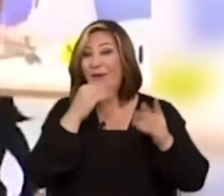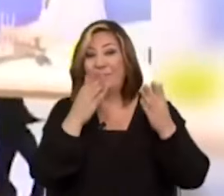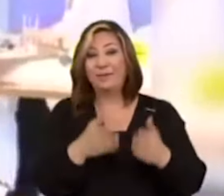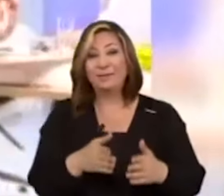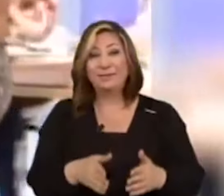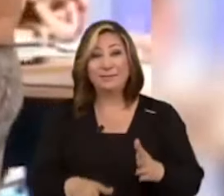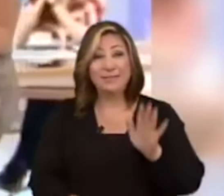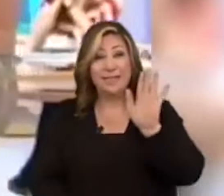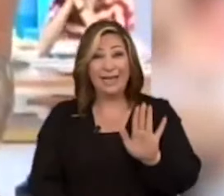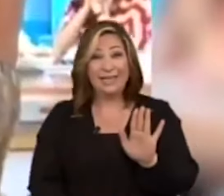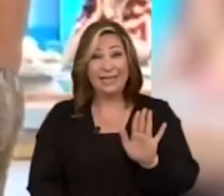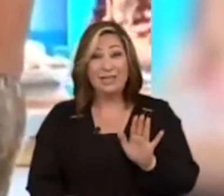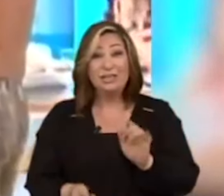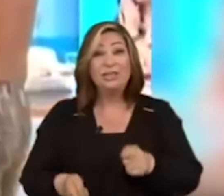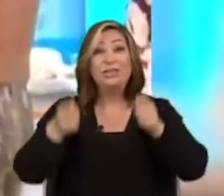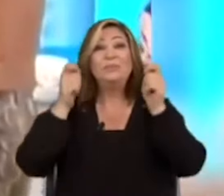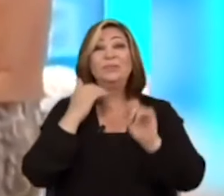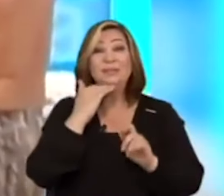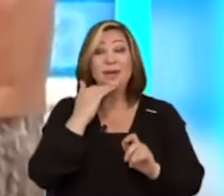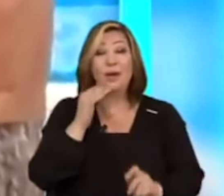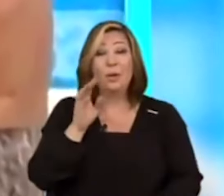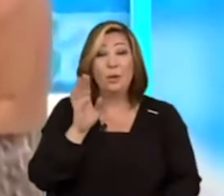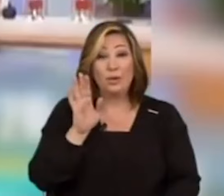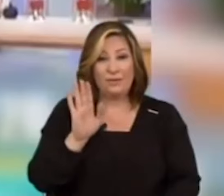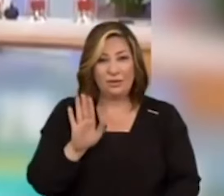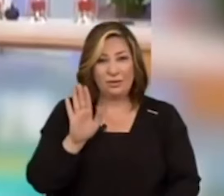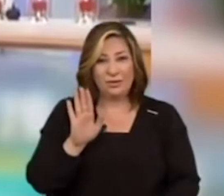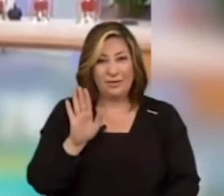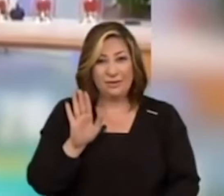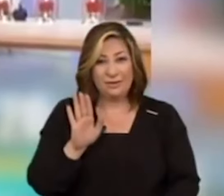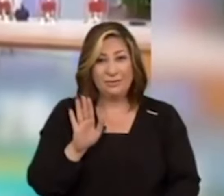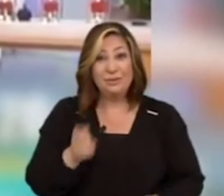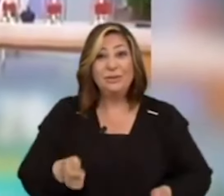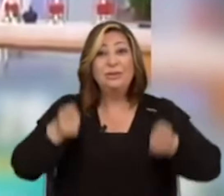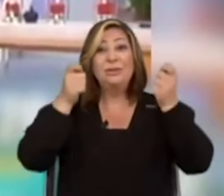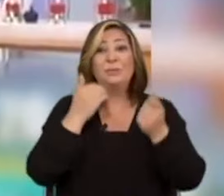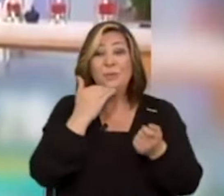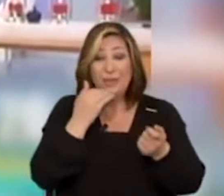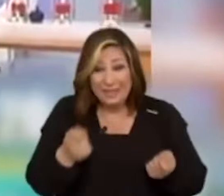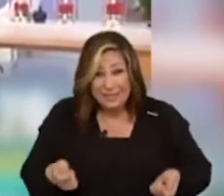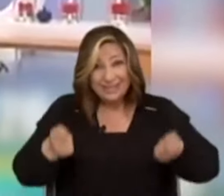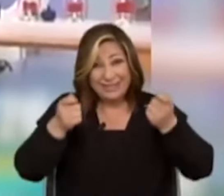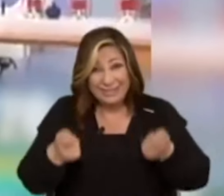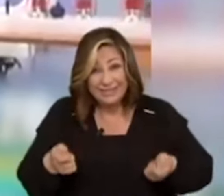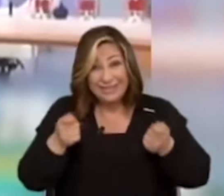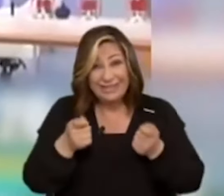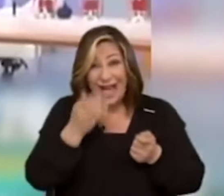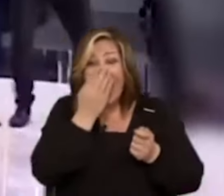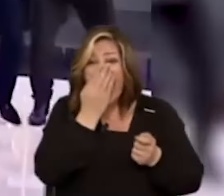zaten. Çıkmayacak mı şimdi? Abi dur, dur yavaş. İt biraz yukarı, it abi, it.